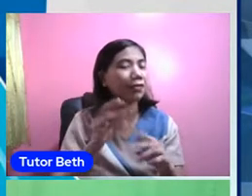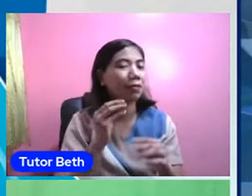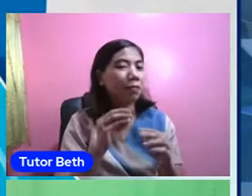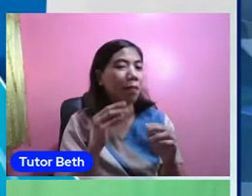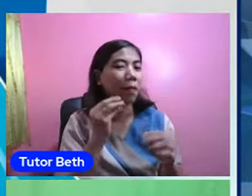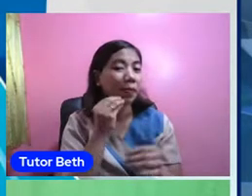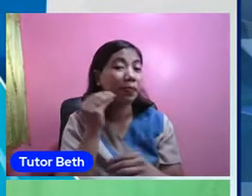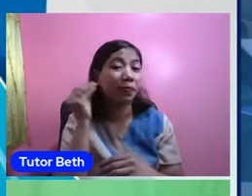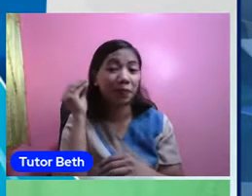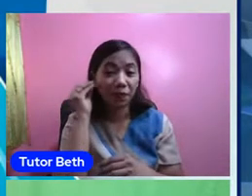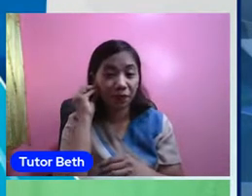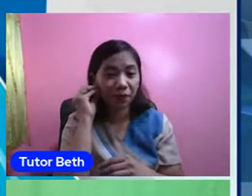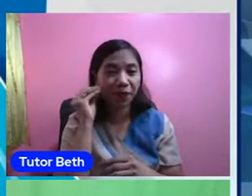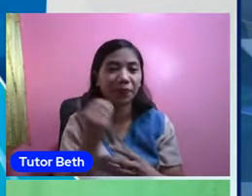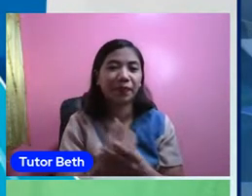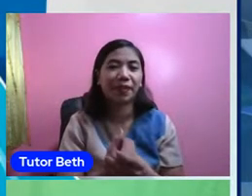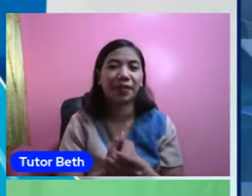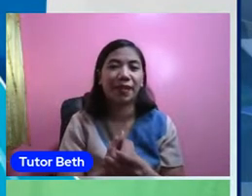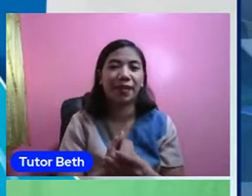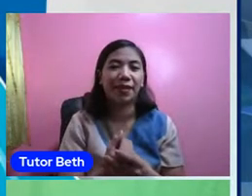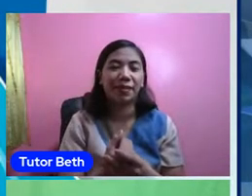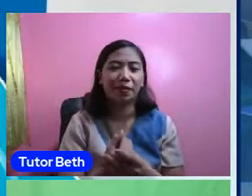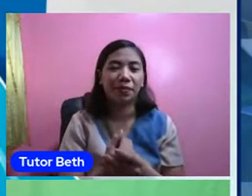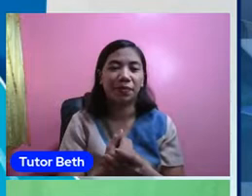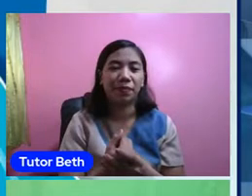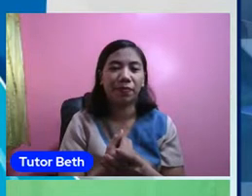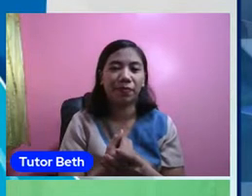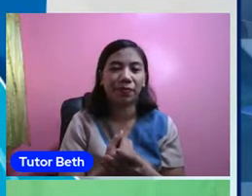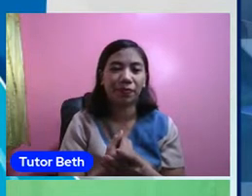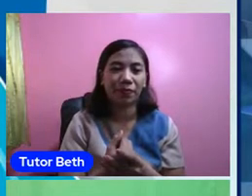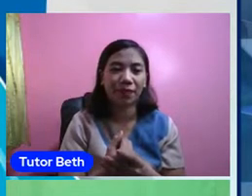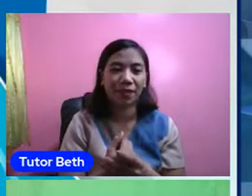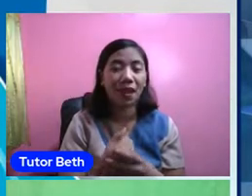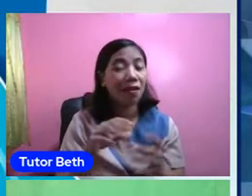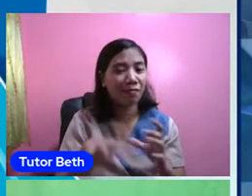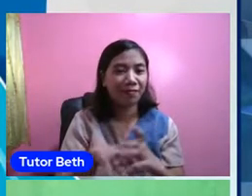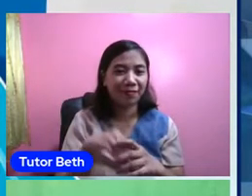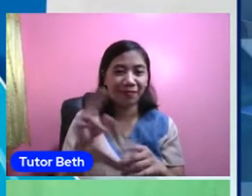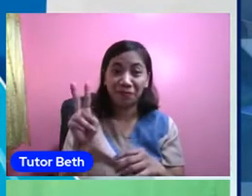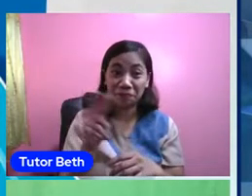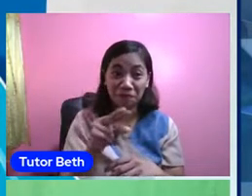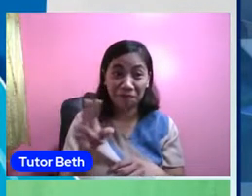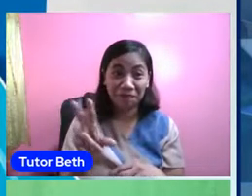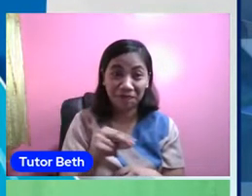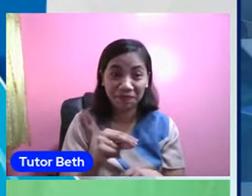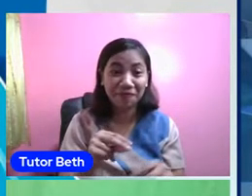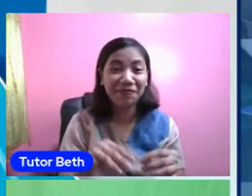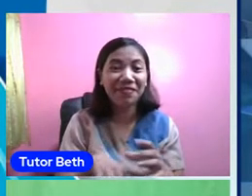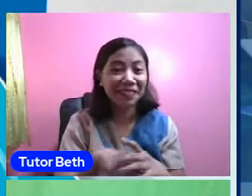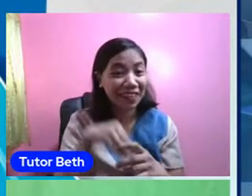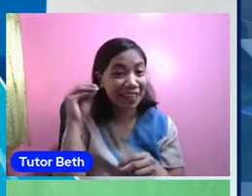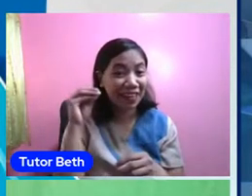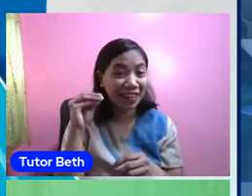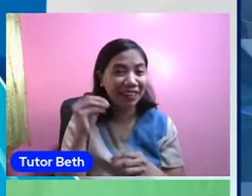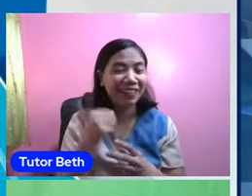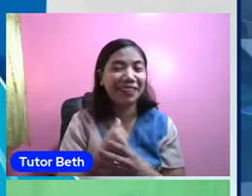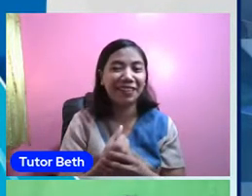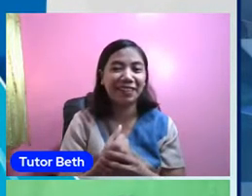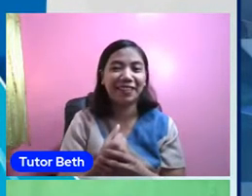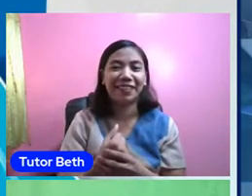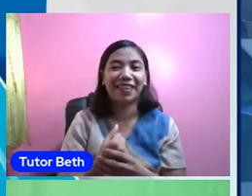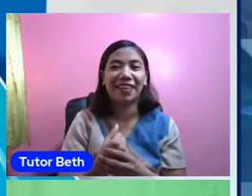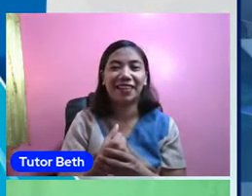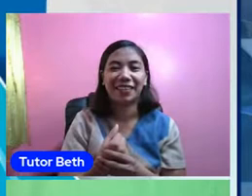Okay. Dapat po, ano ha, hindi kayo aalis dito, hanggang 11.30 po kasi ang SPED e2 line session namin.